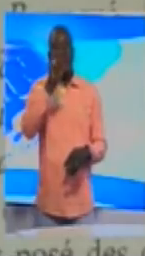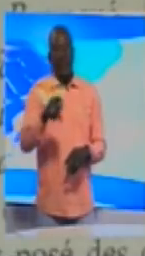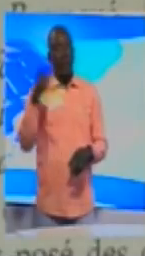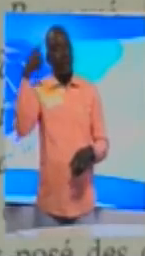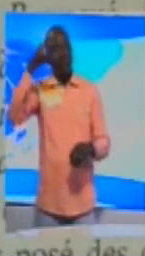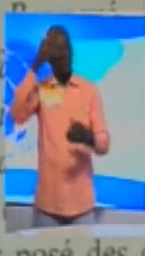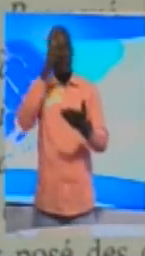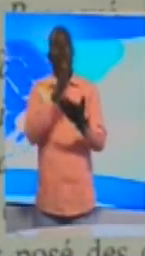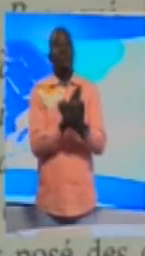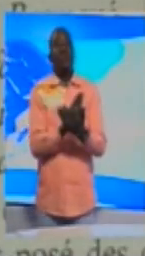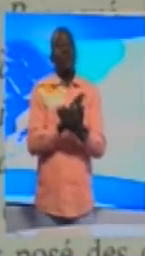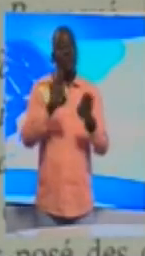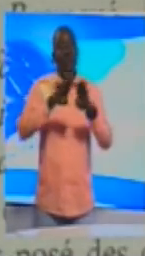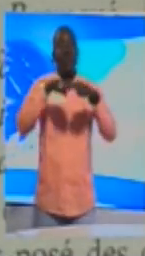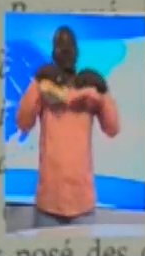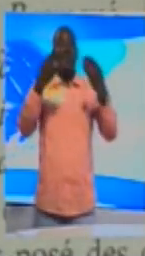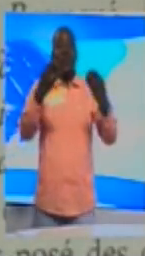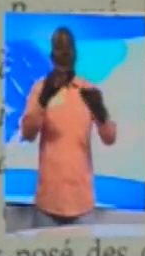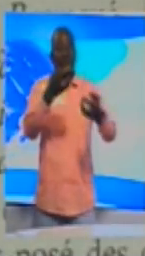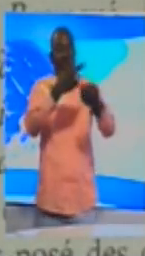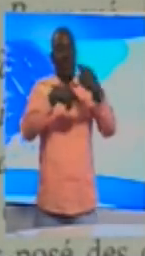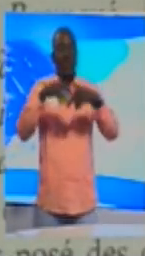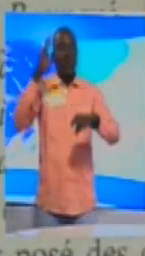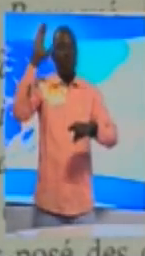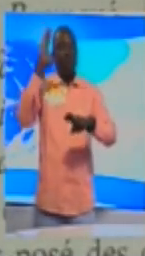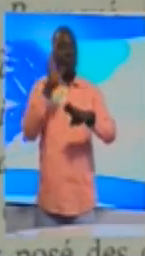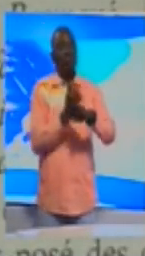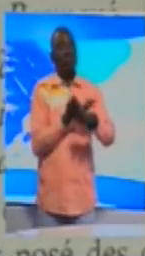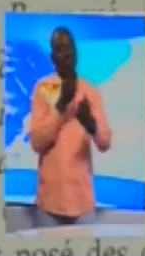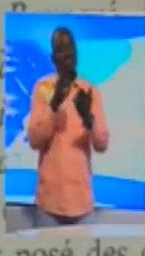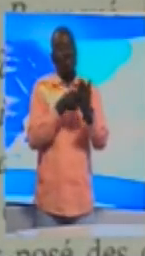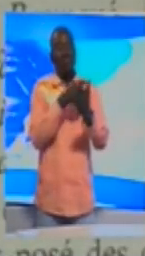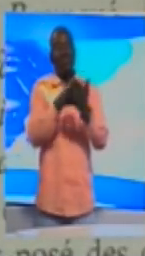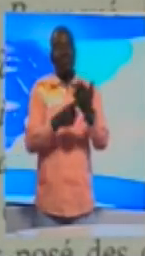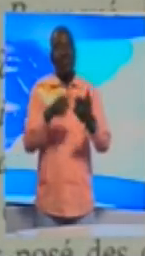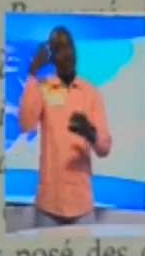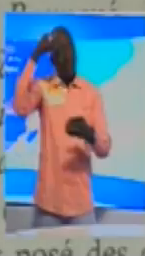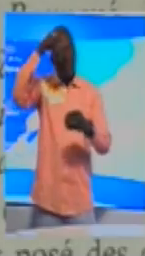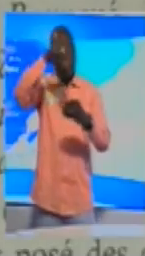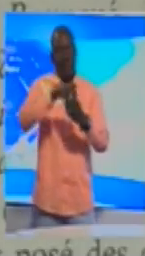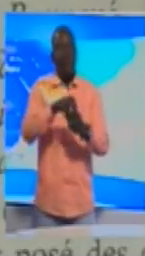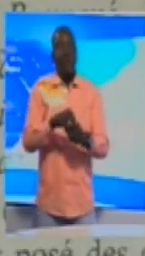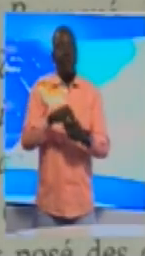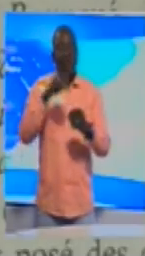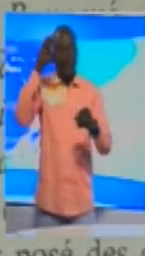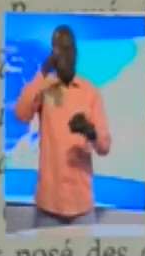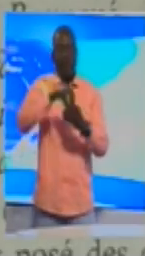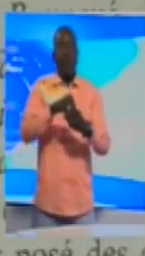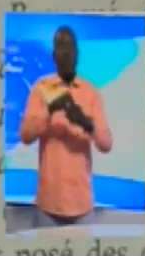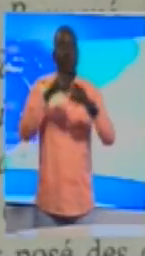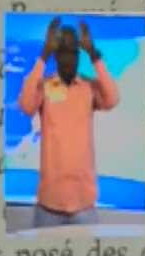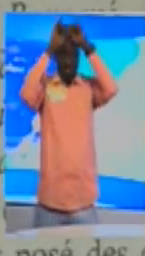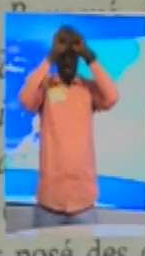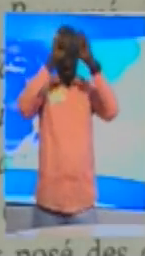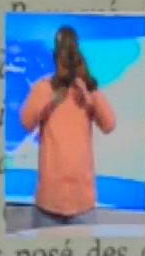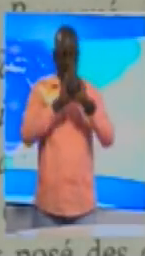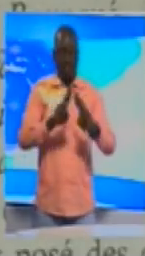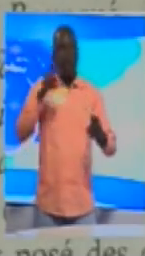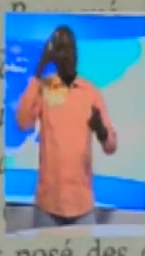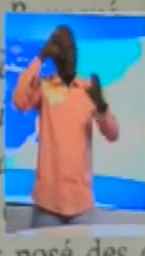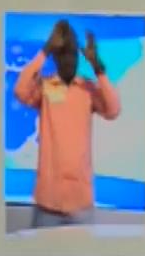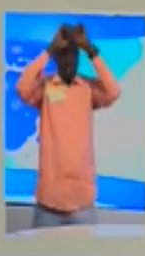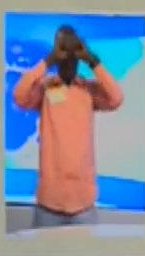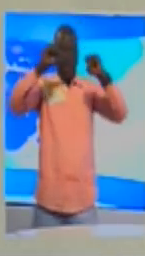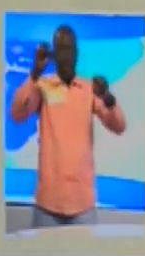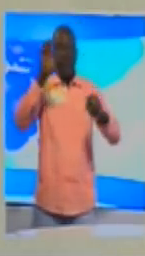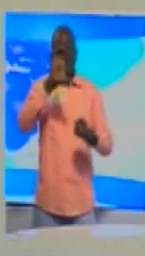sanctions et s'est ouvert à un retour des exclus et démissionnaires, conformément à l'exhortation du président d'honneur du CDP, Blaise